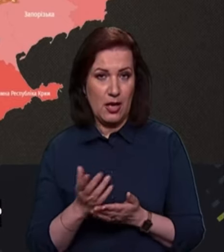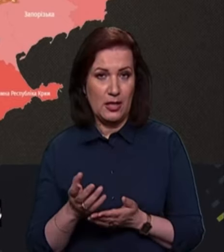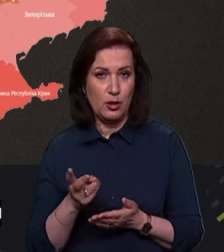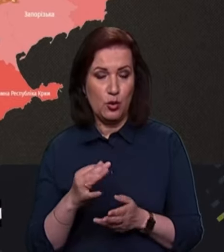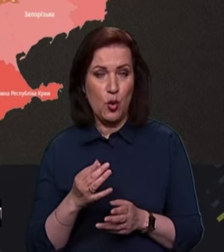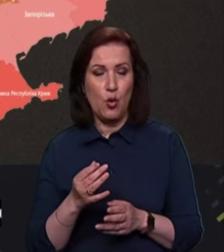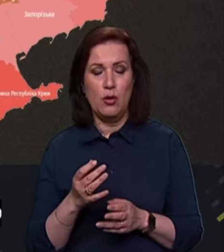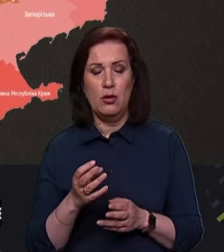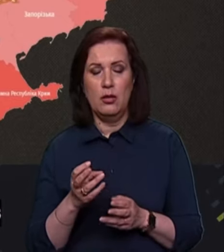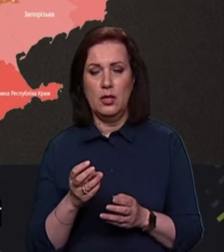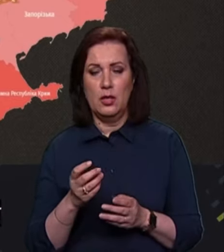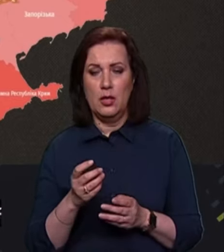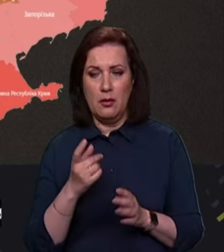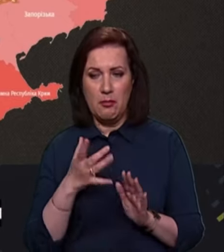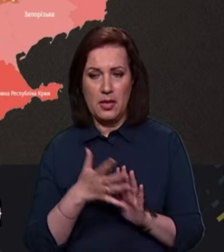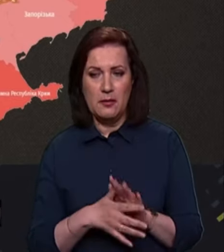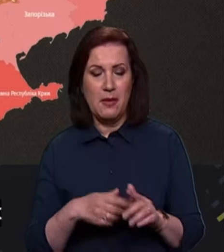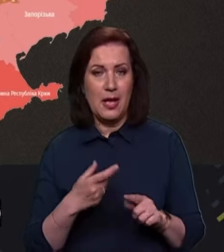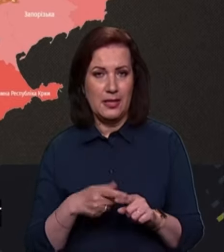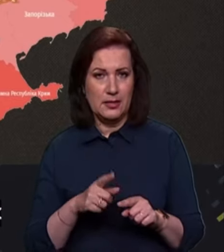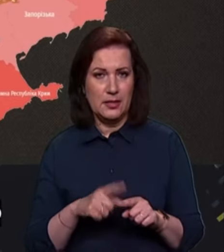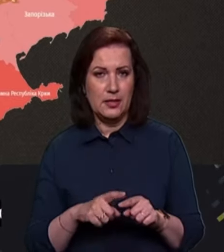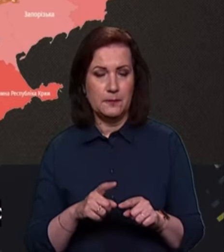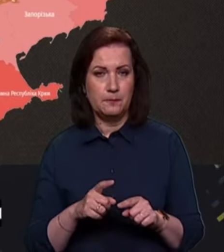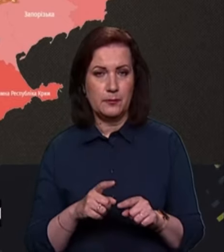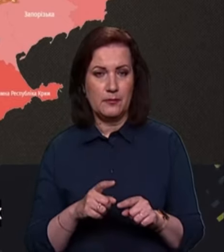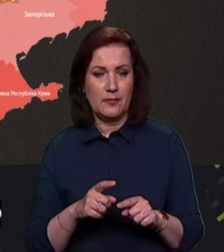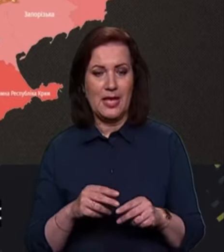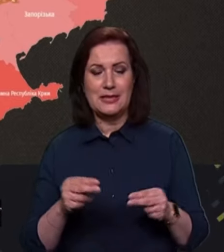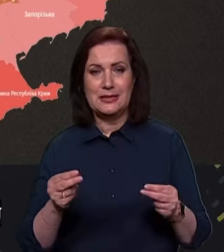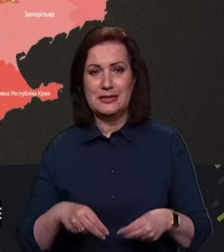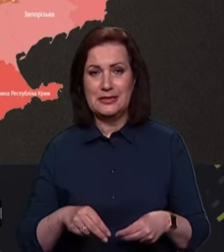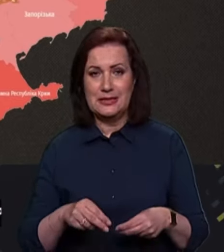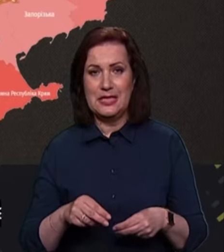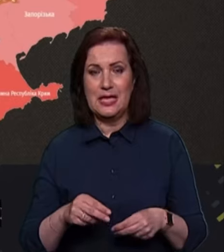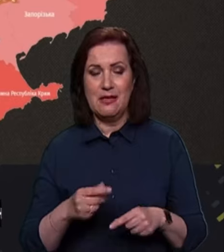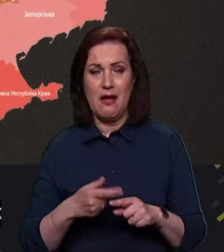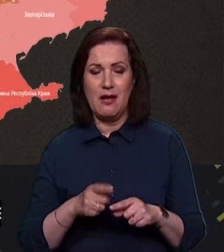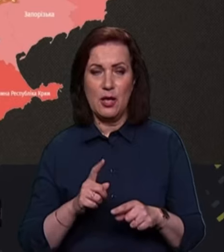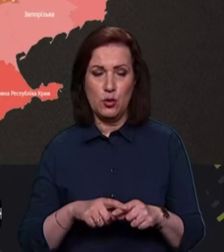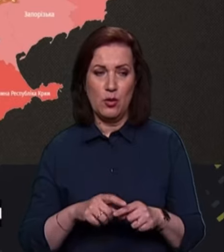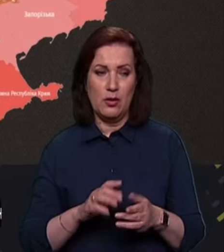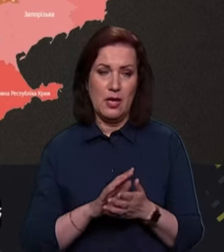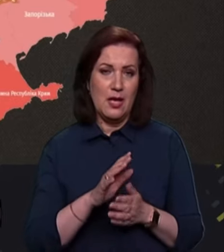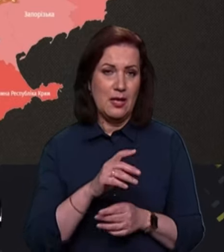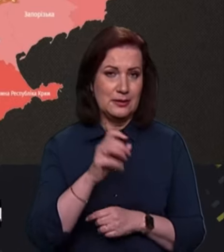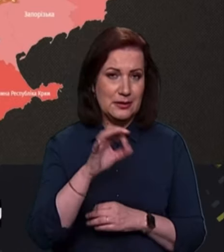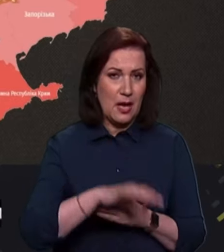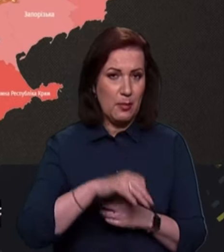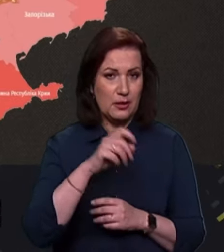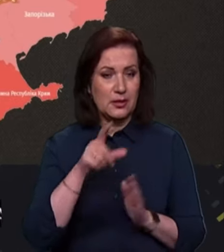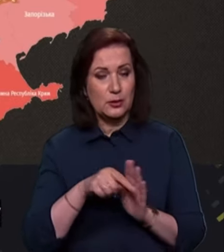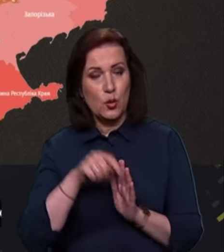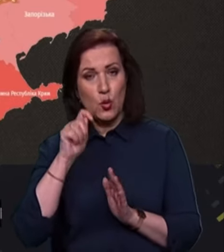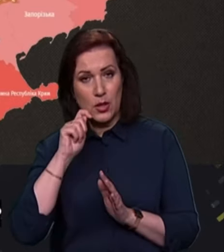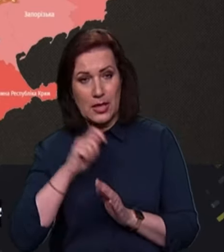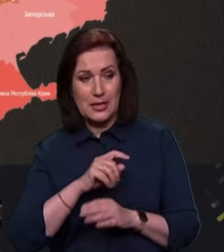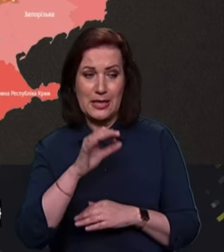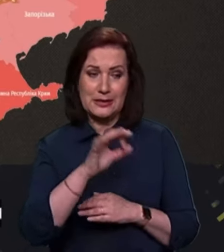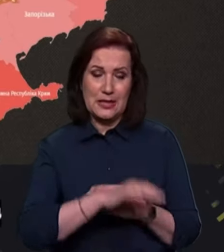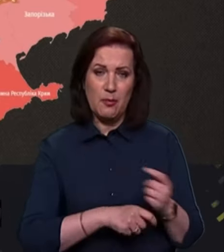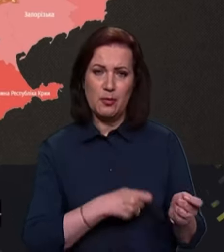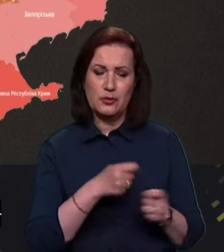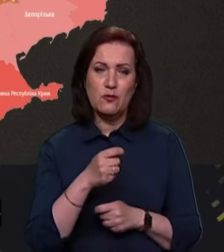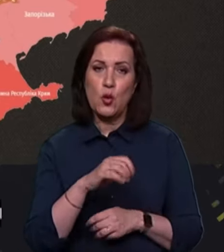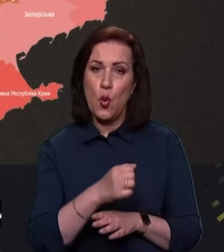Но, тем не менее, понимаете, это ведь сделка, которую сделал Запад с Украиной. И Украина, Запад